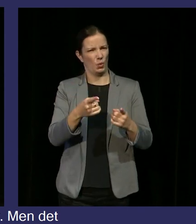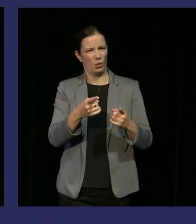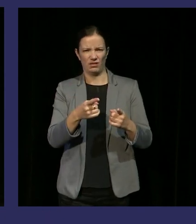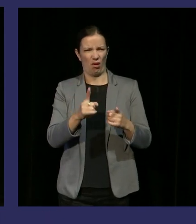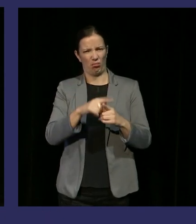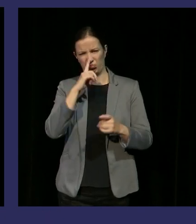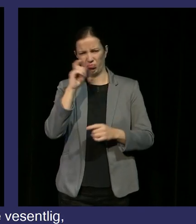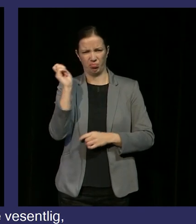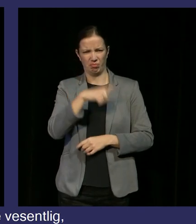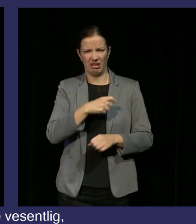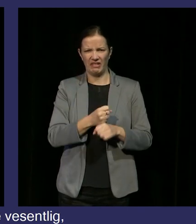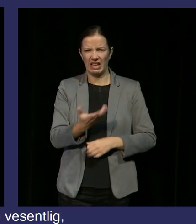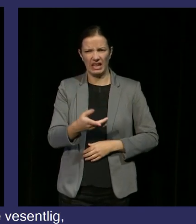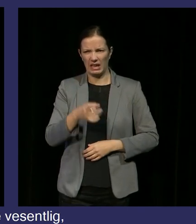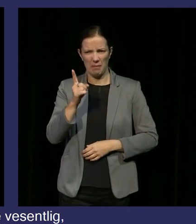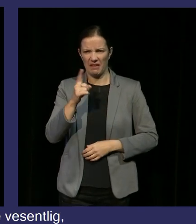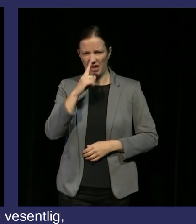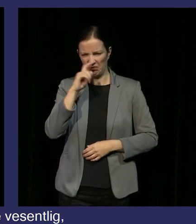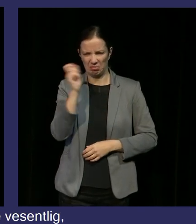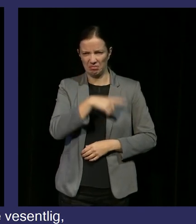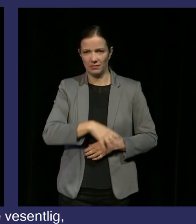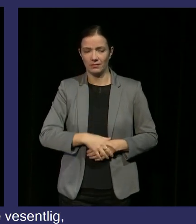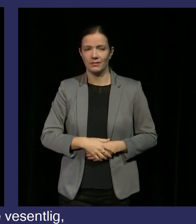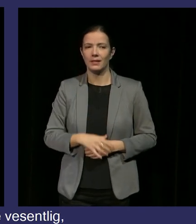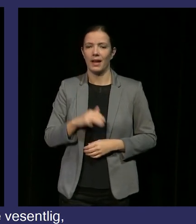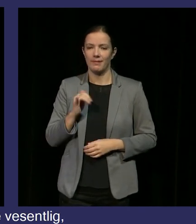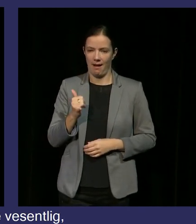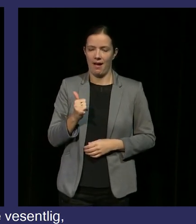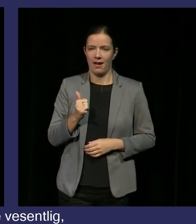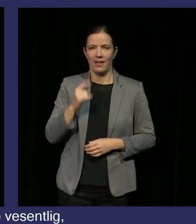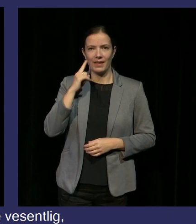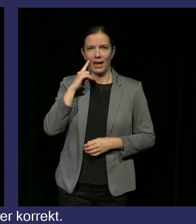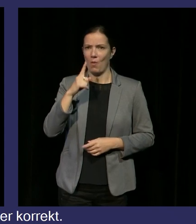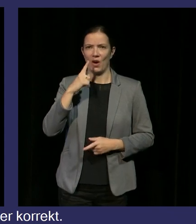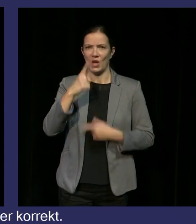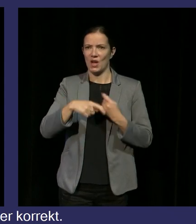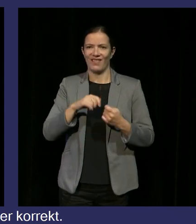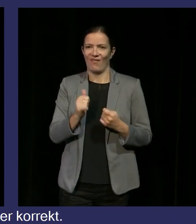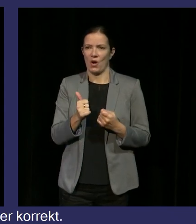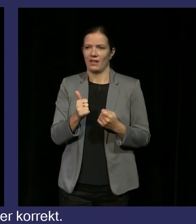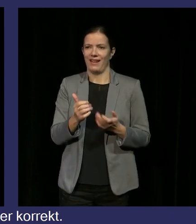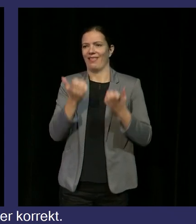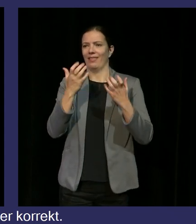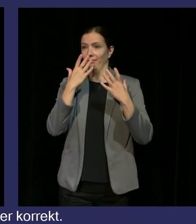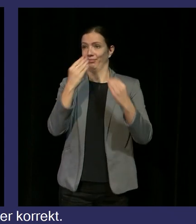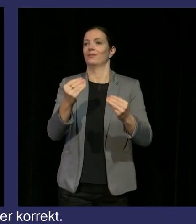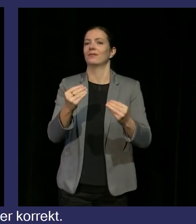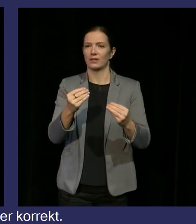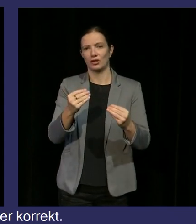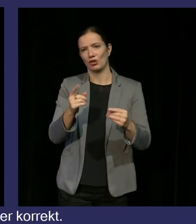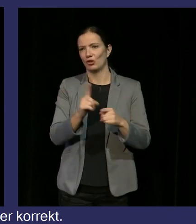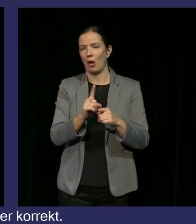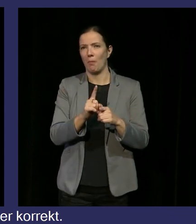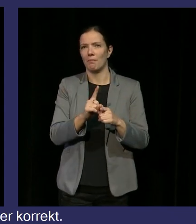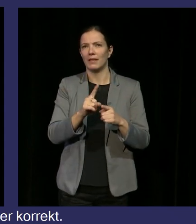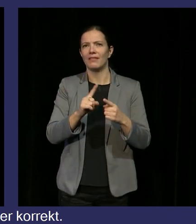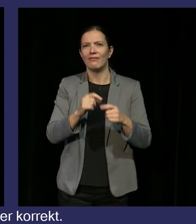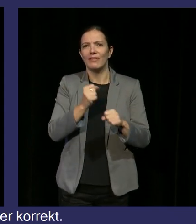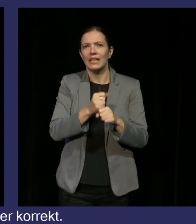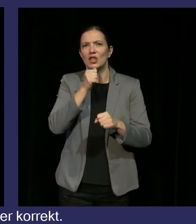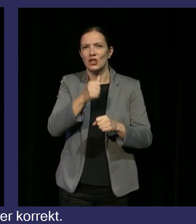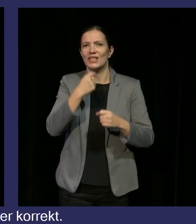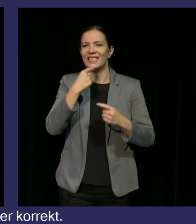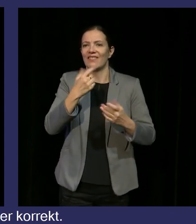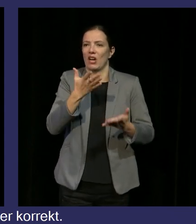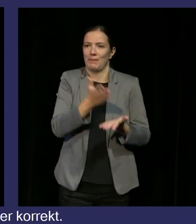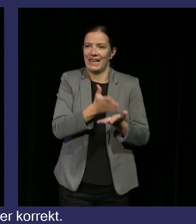deg. Nei, det er klart, du er inne på noe vesentlig, at man må ikke forenkle for mye heller. Sånn at man må fortelle ting som er korrekt og